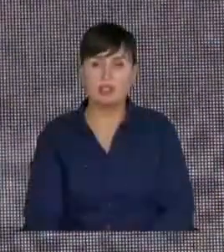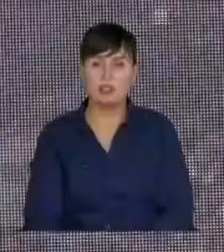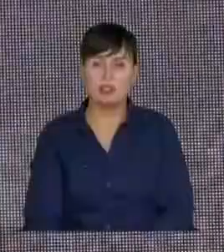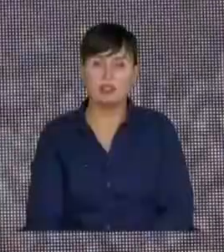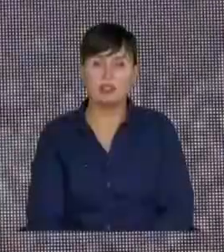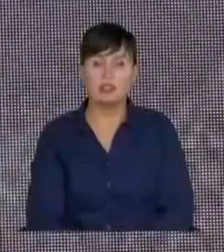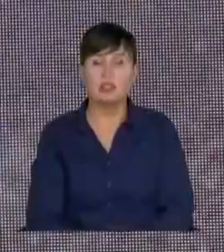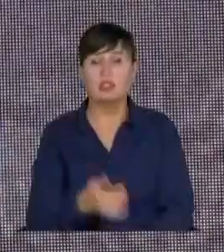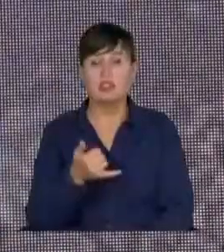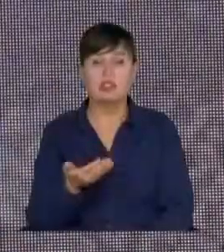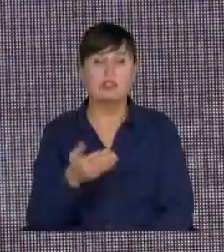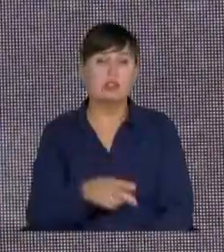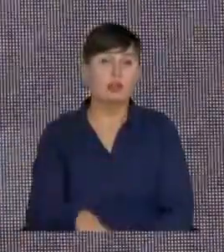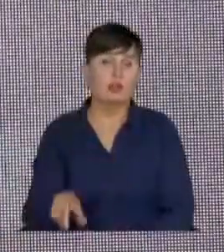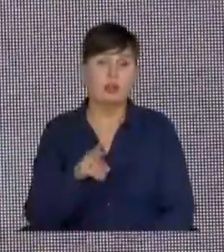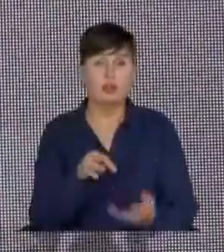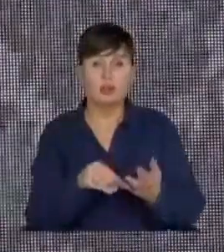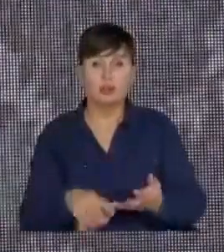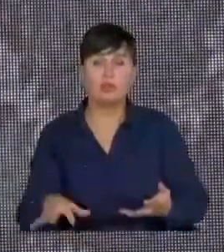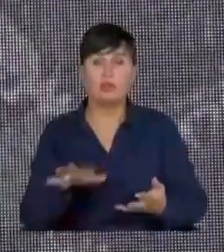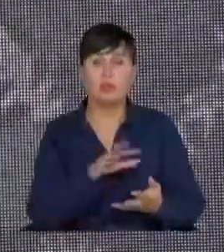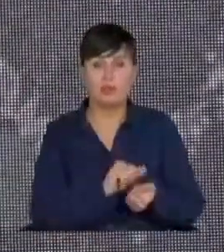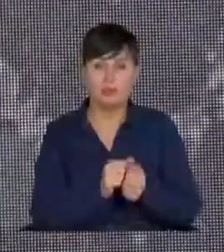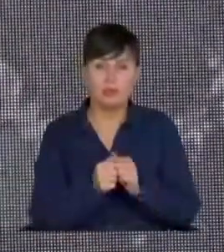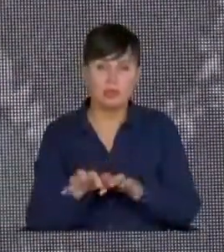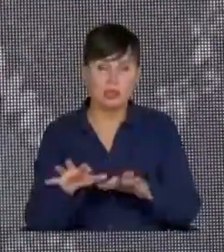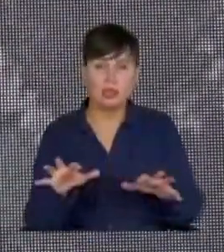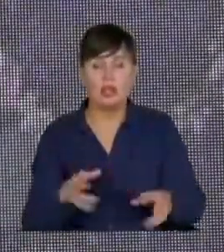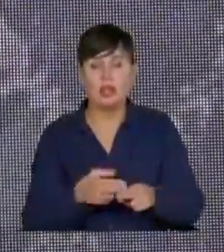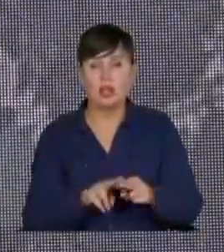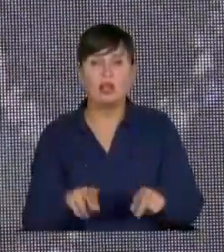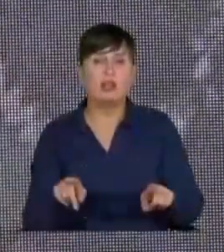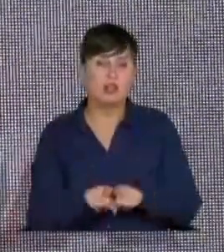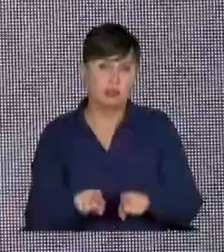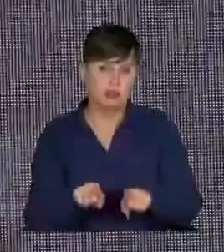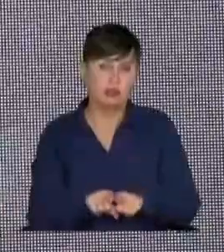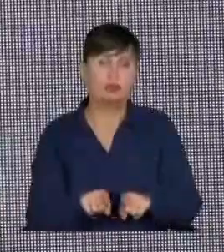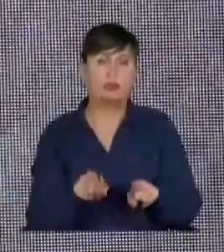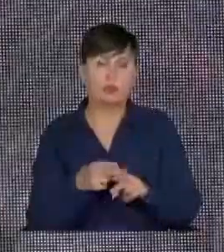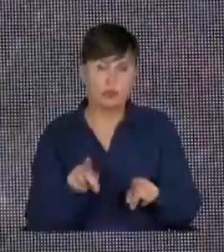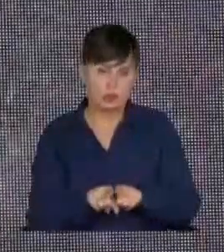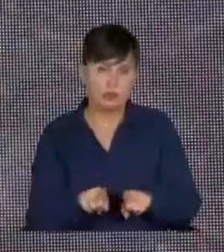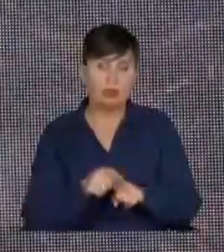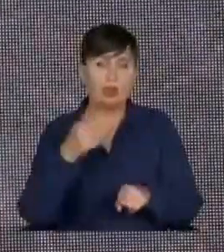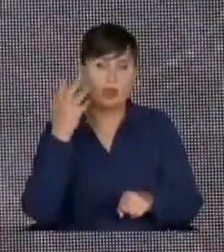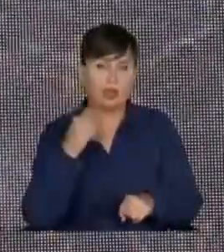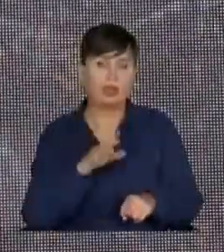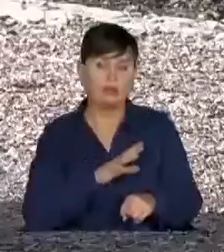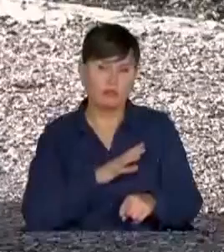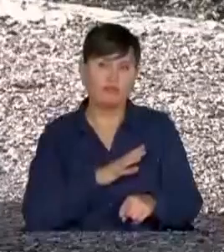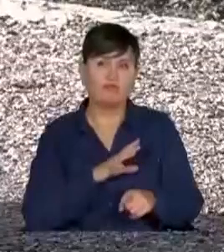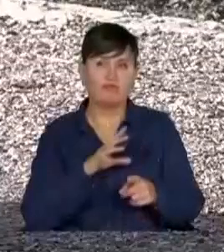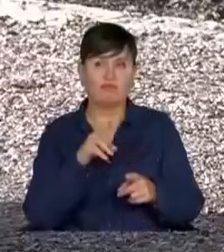ходите по земле, по гравию, которые тоже из Архарлы. Это тоже когда-то было